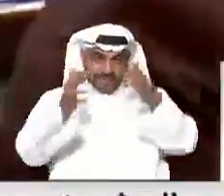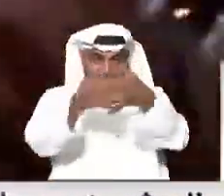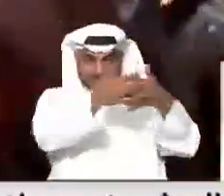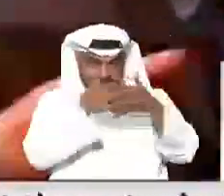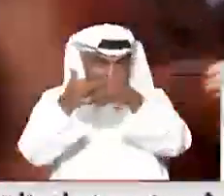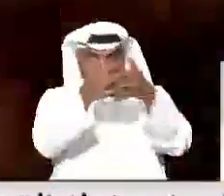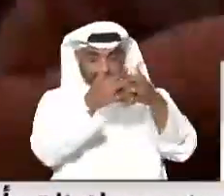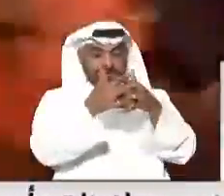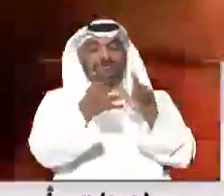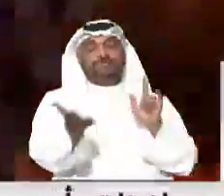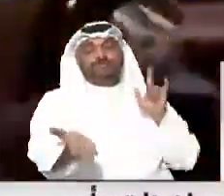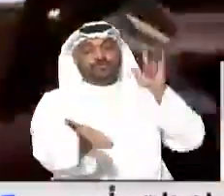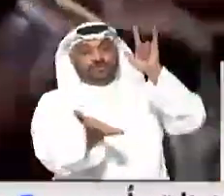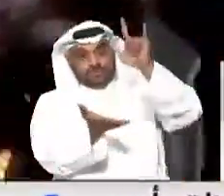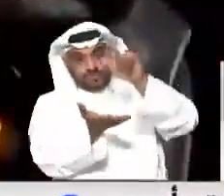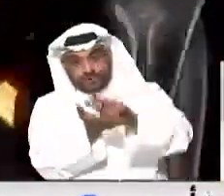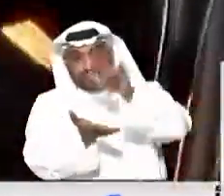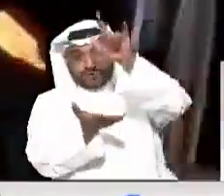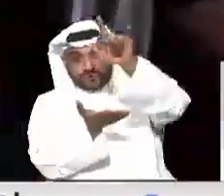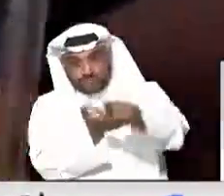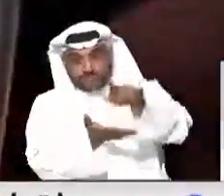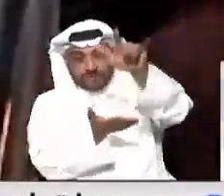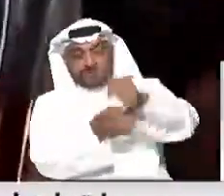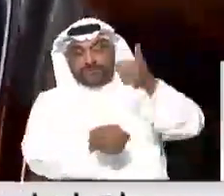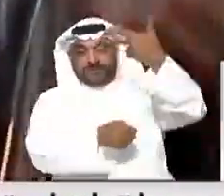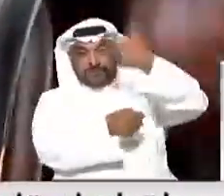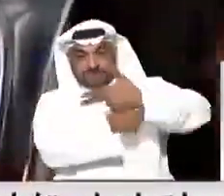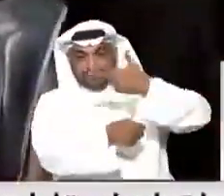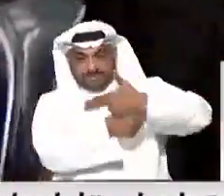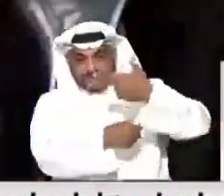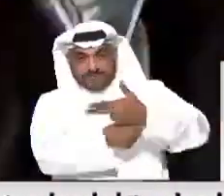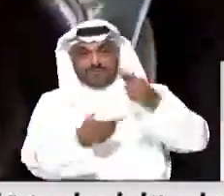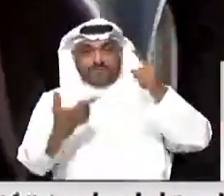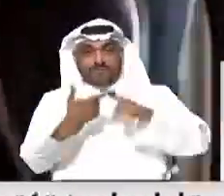ستلتقي خلالها قادة غواتيمالا وبليز